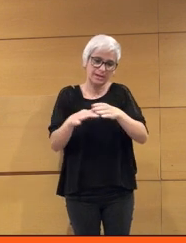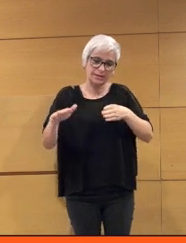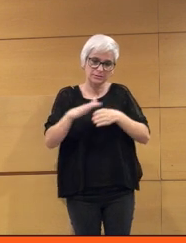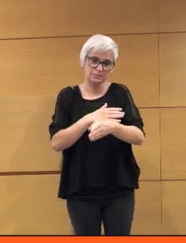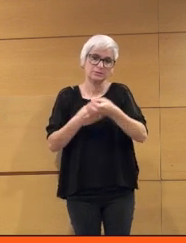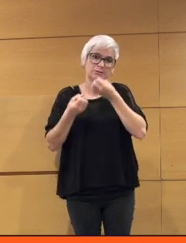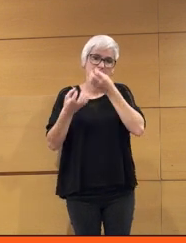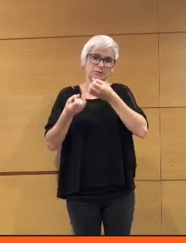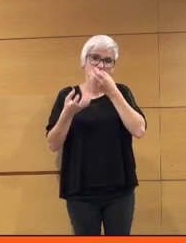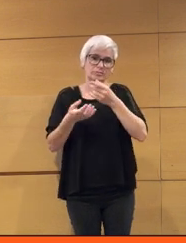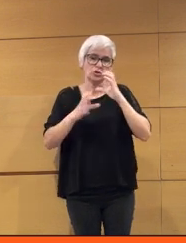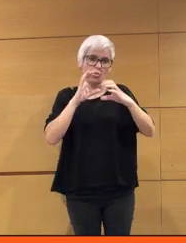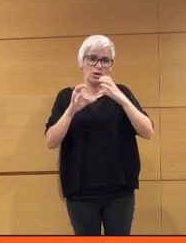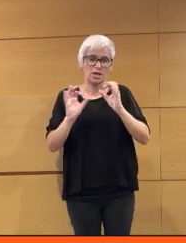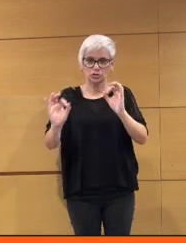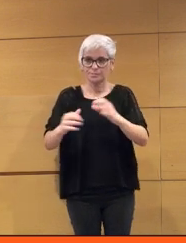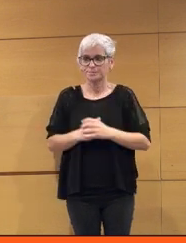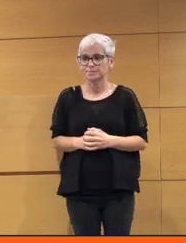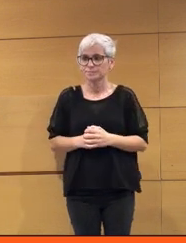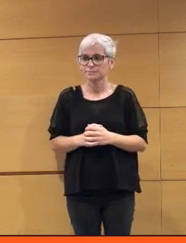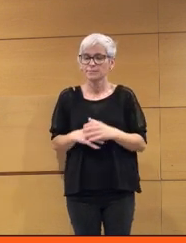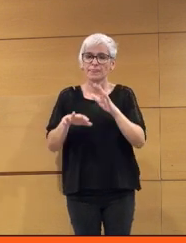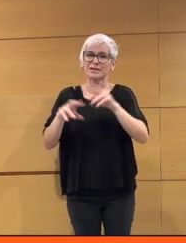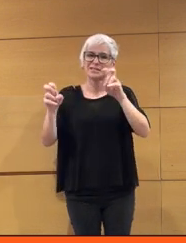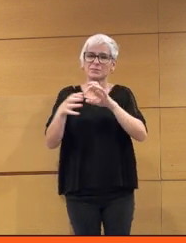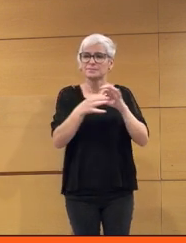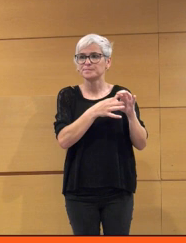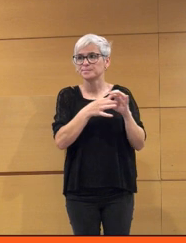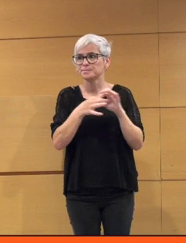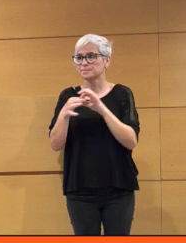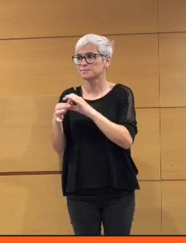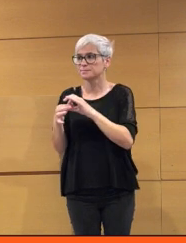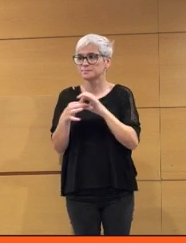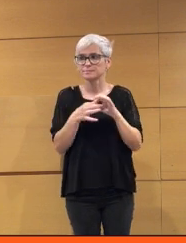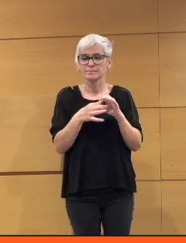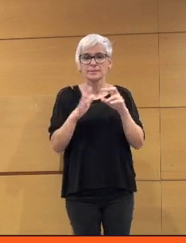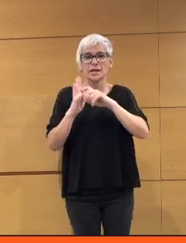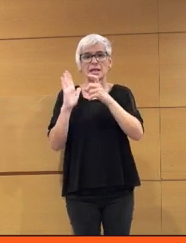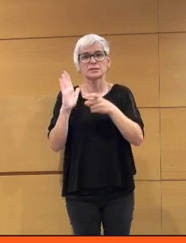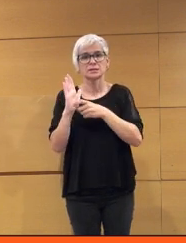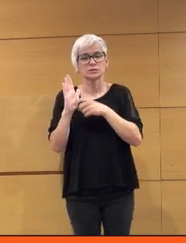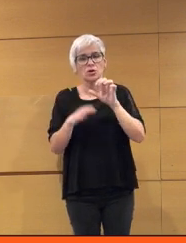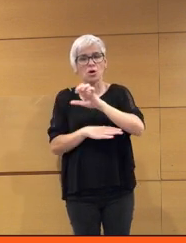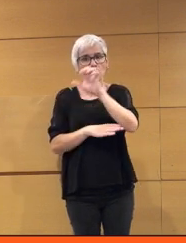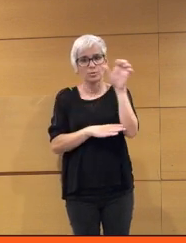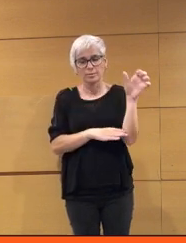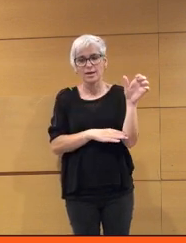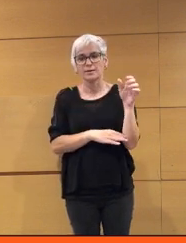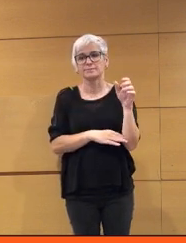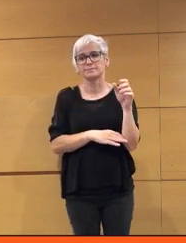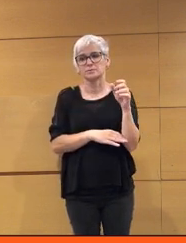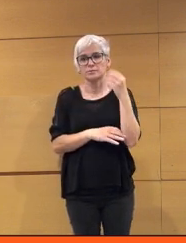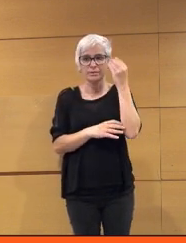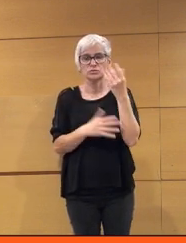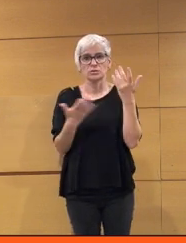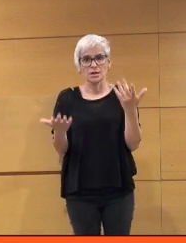i a la comunicació. Pel que fa a legislació europea, jo crec que venim d'un moment molt